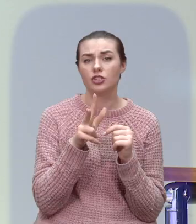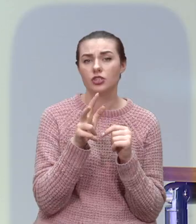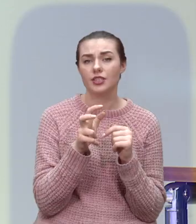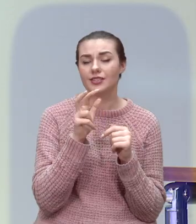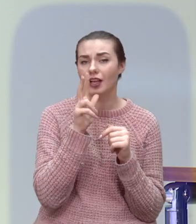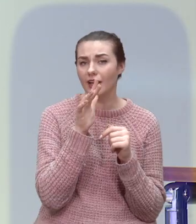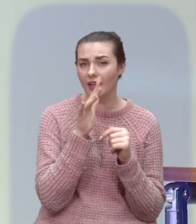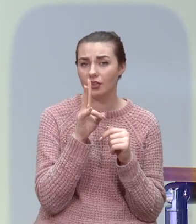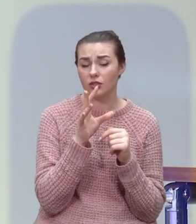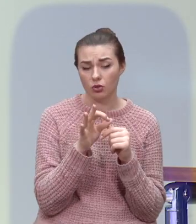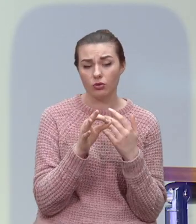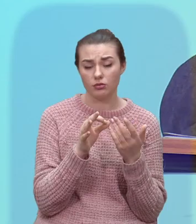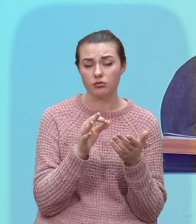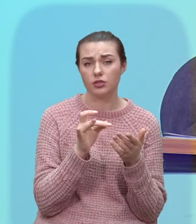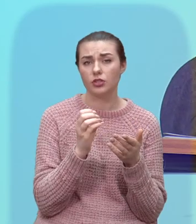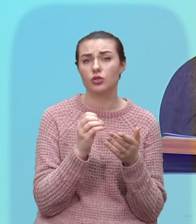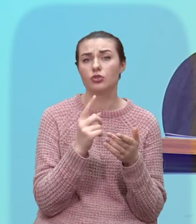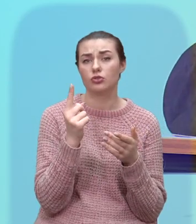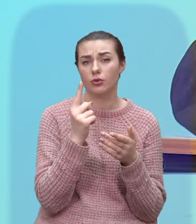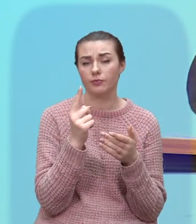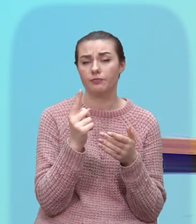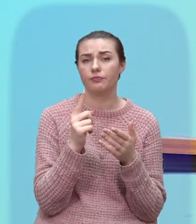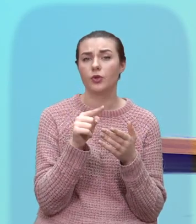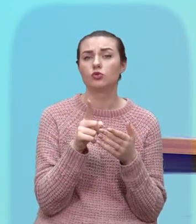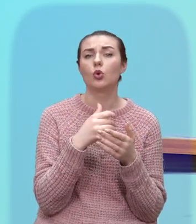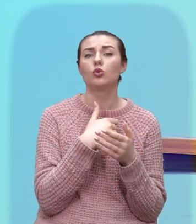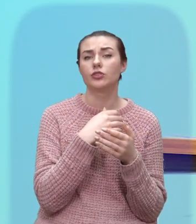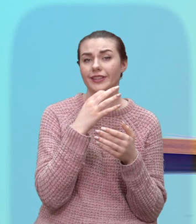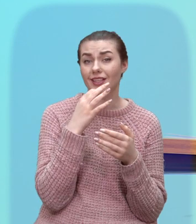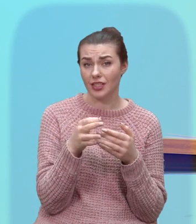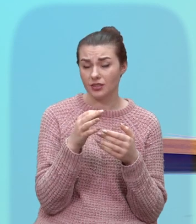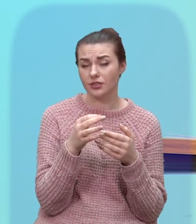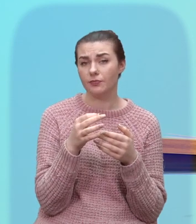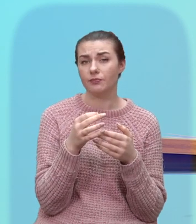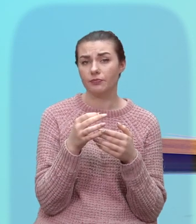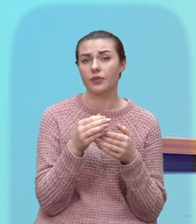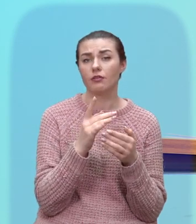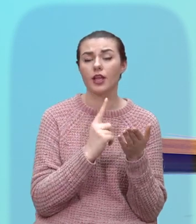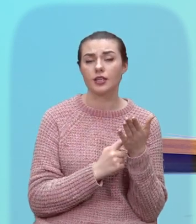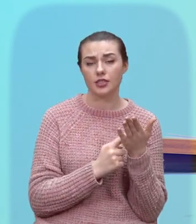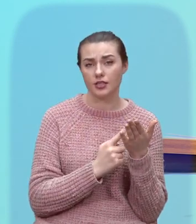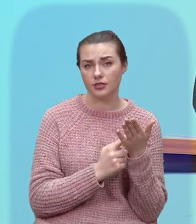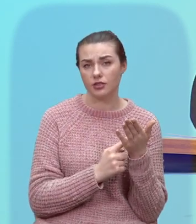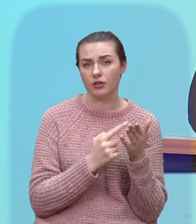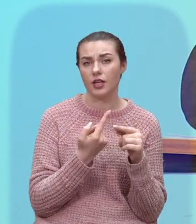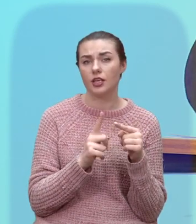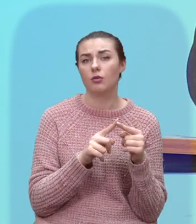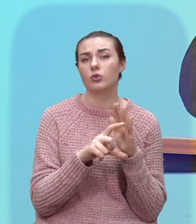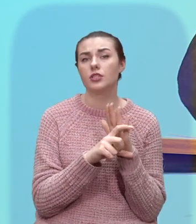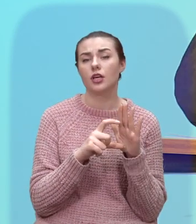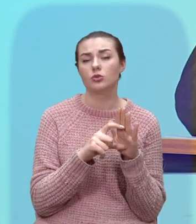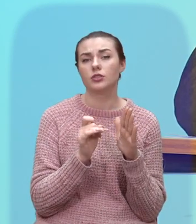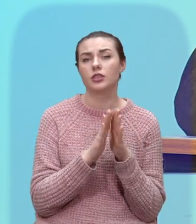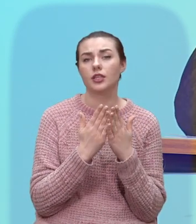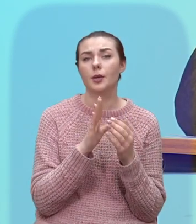лет ну и собственно еще один момент который хочется сказать вот в подтверждение вот этому